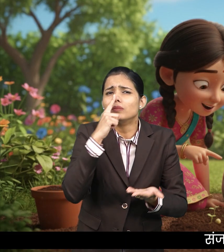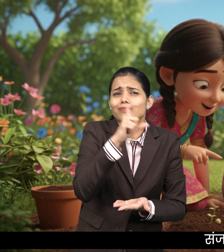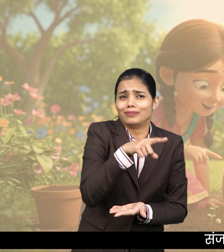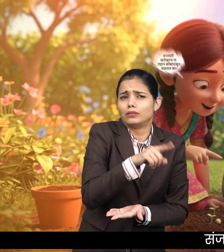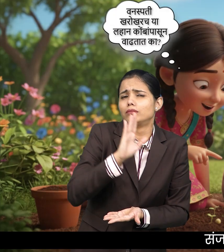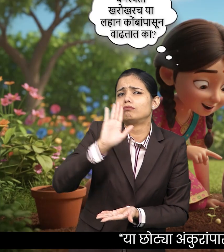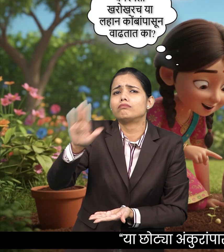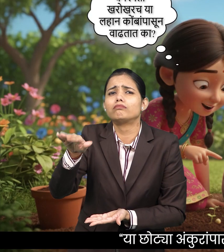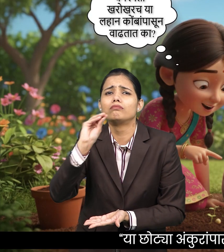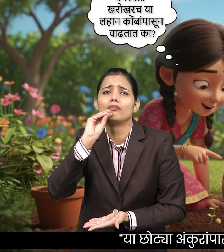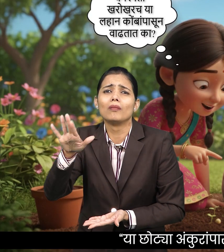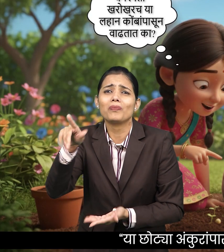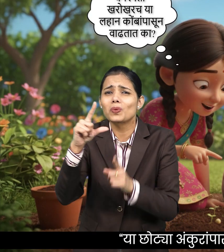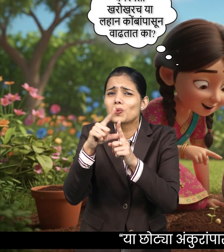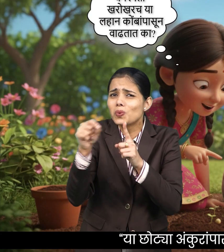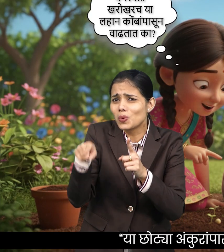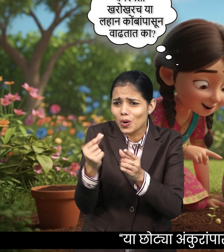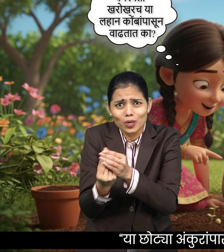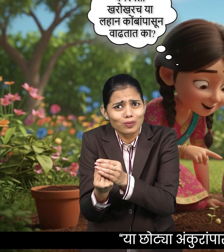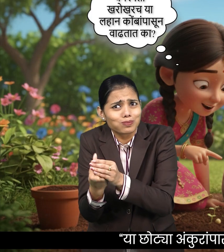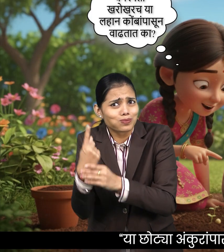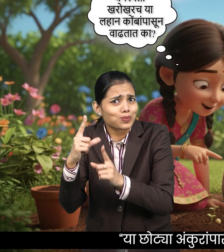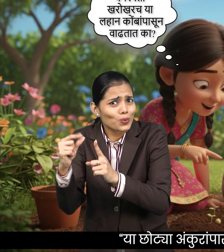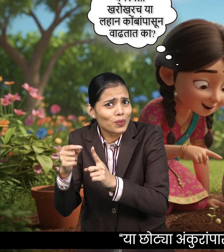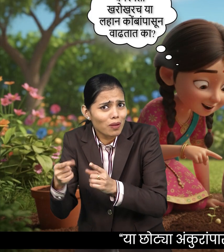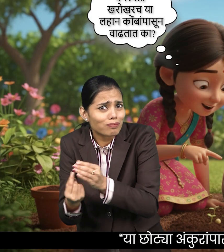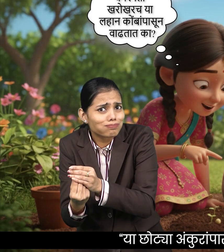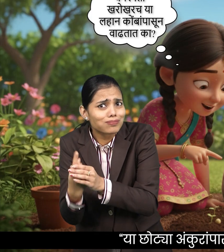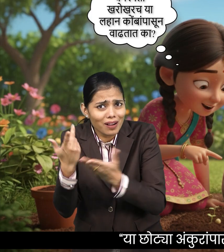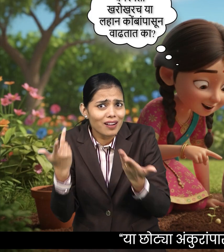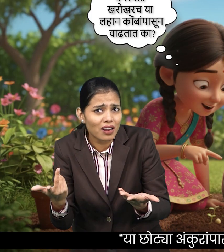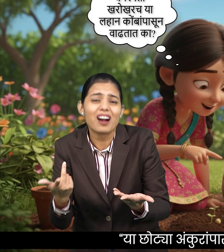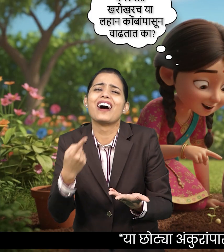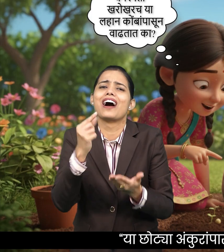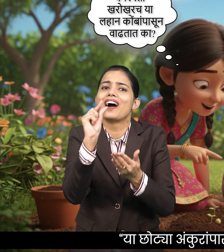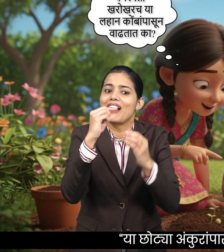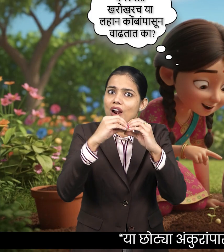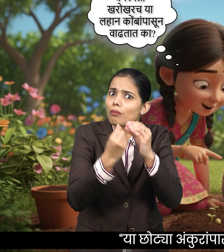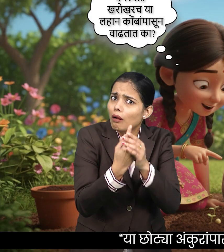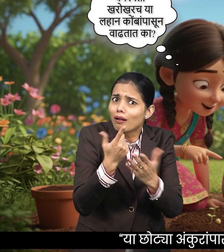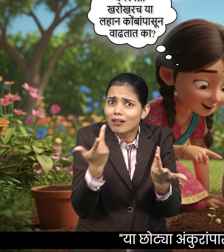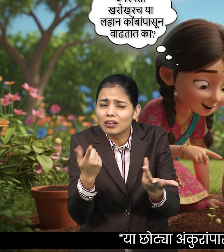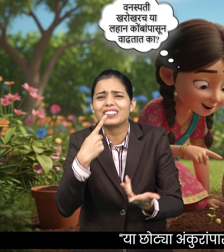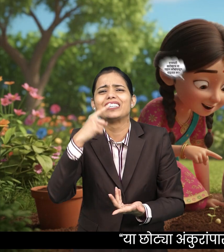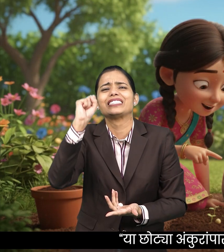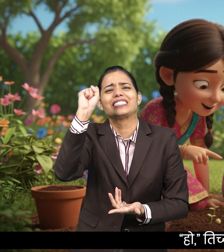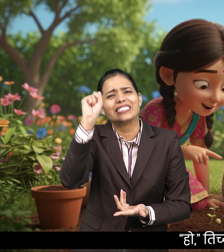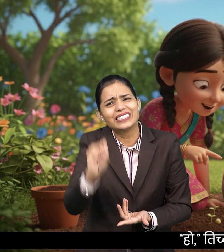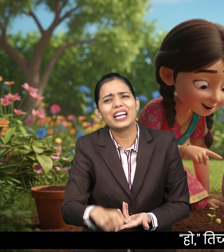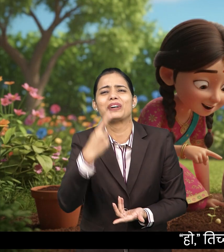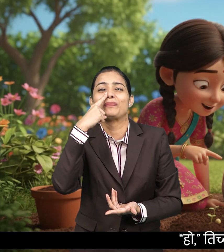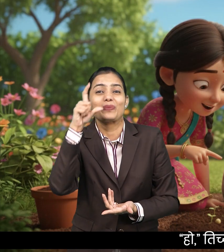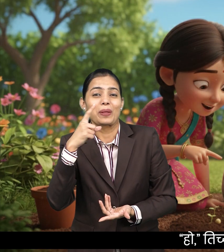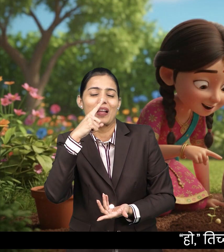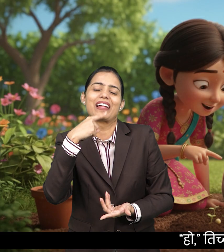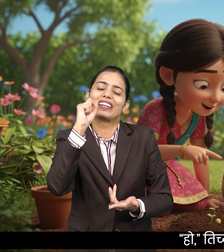संजनाने विचारले, त्या छोट्या अंकुरांपासून खरोखर झाडे वाढतात का?